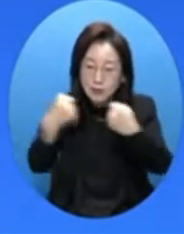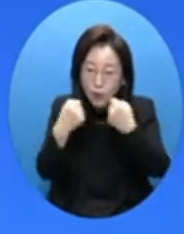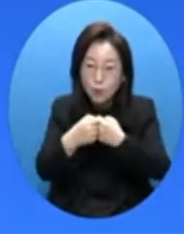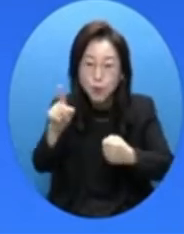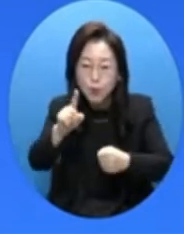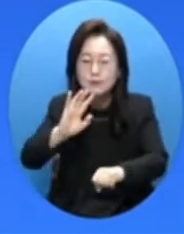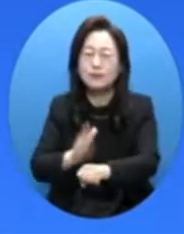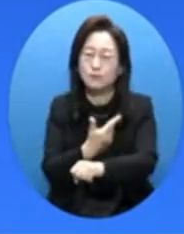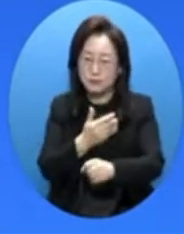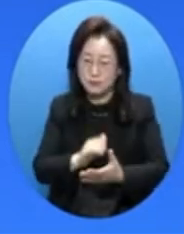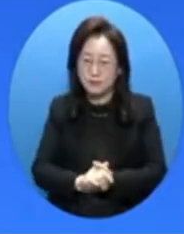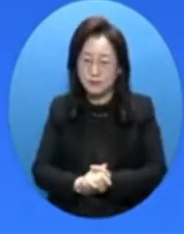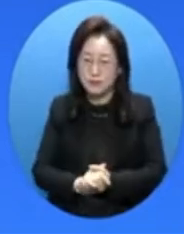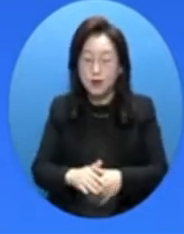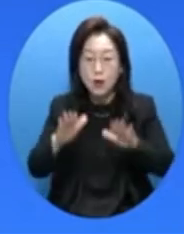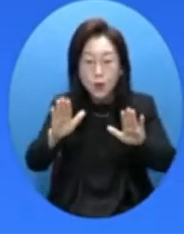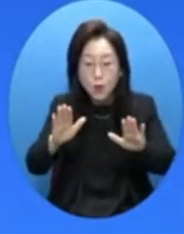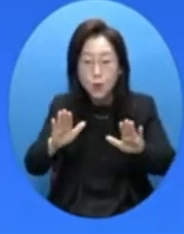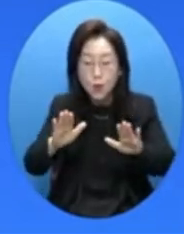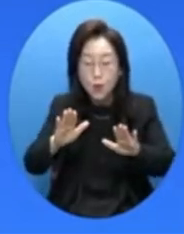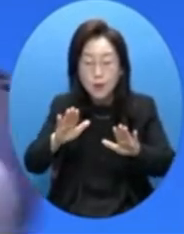잘못 믿는 것입니다 우리는